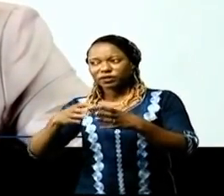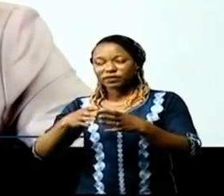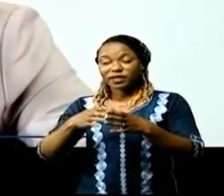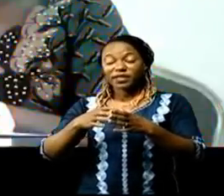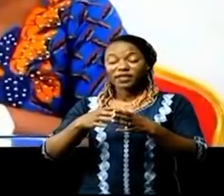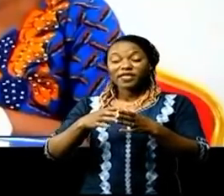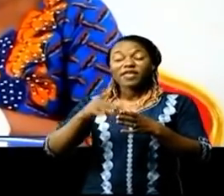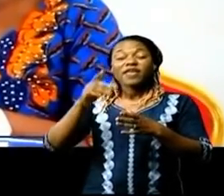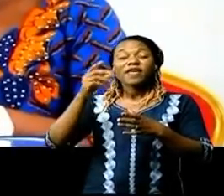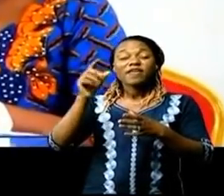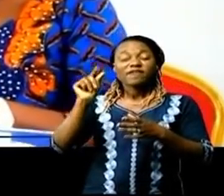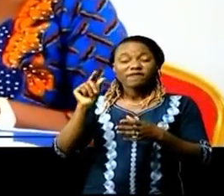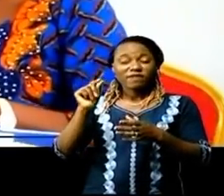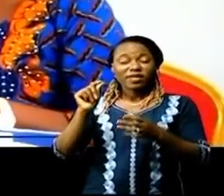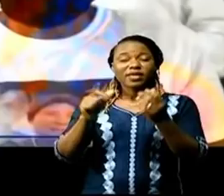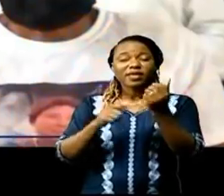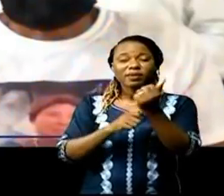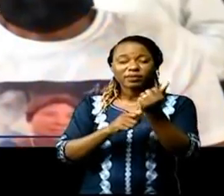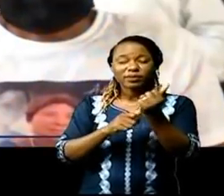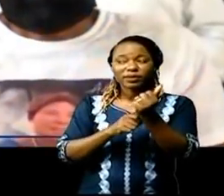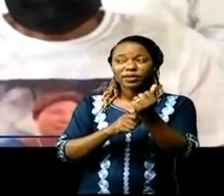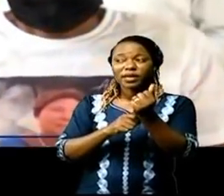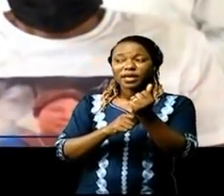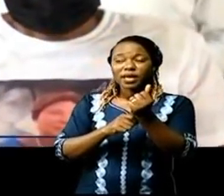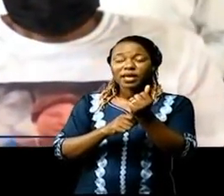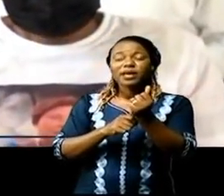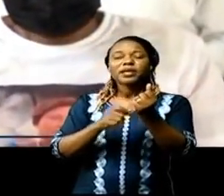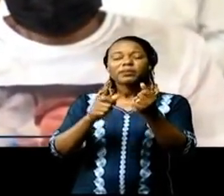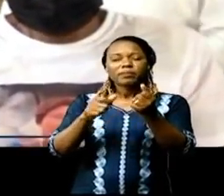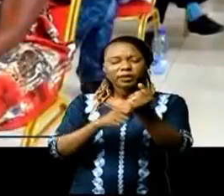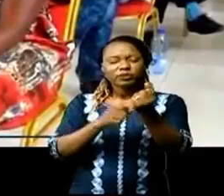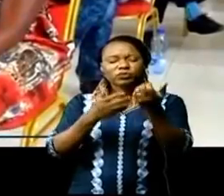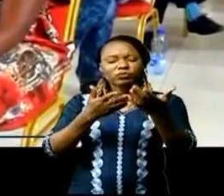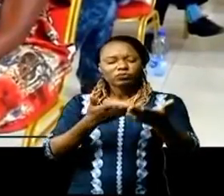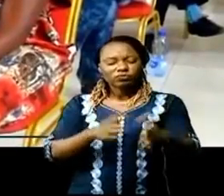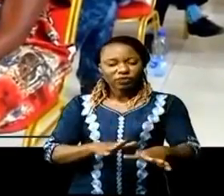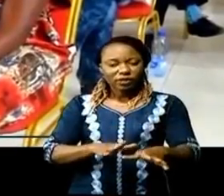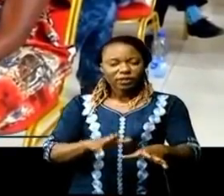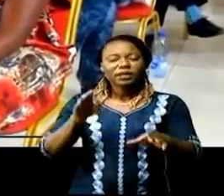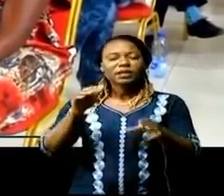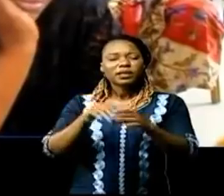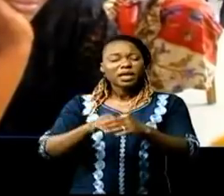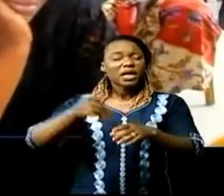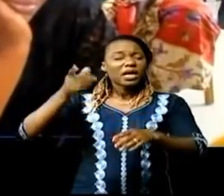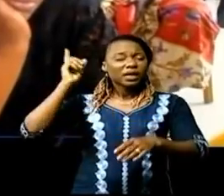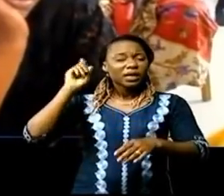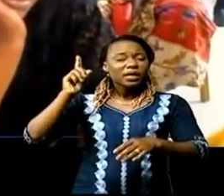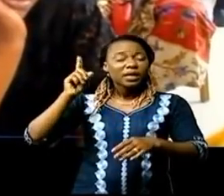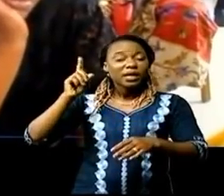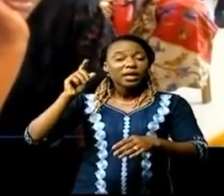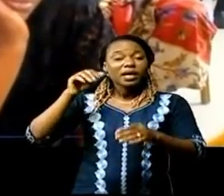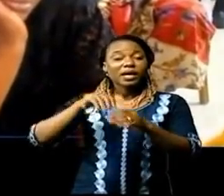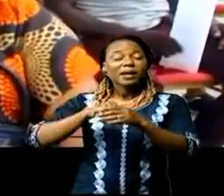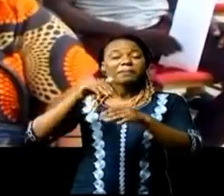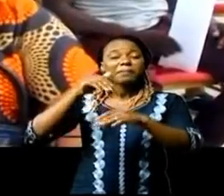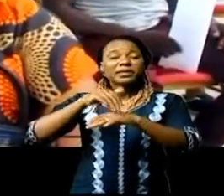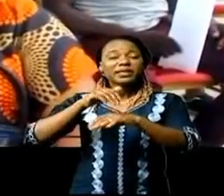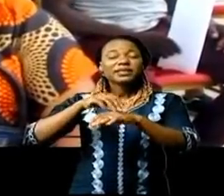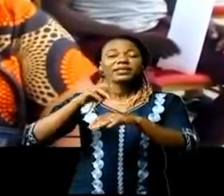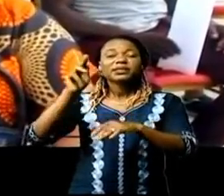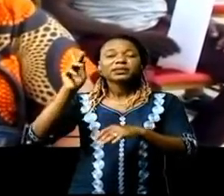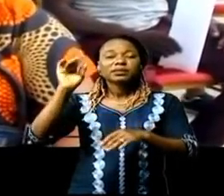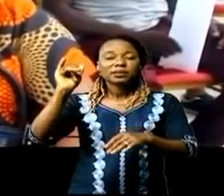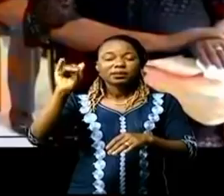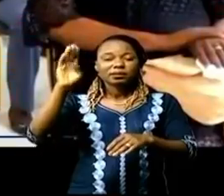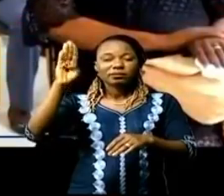vingtaine de membres de familles biologiques des illustres disparus des suites du drame survenu tout récemment à Matadikibala, dans la commune de Mongafula